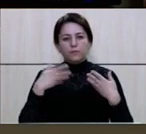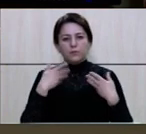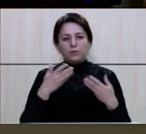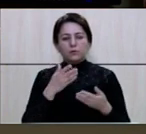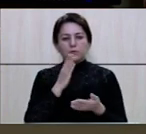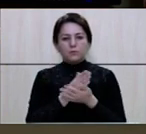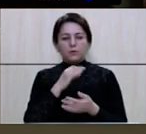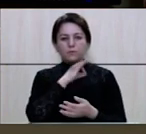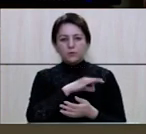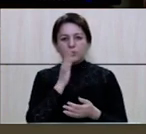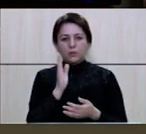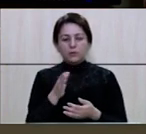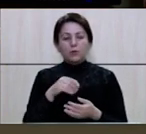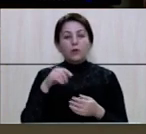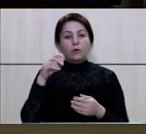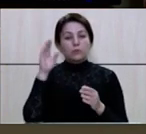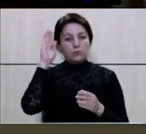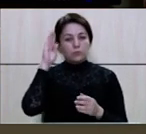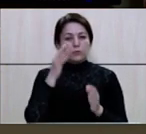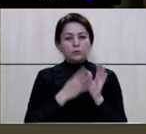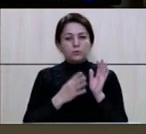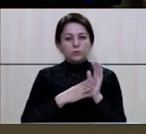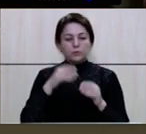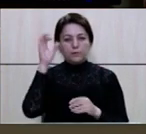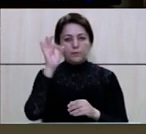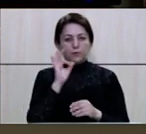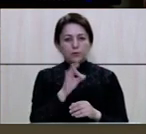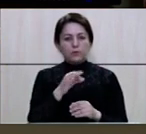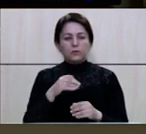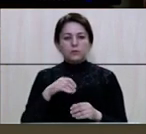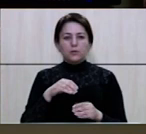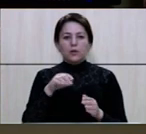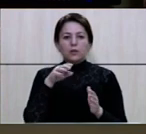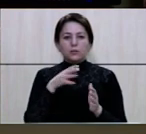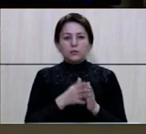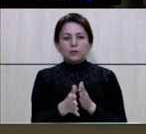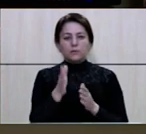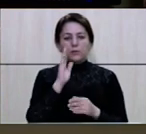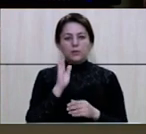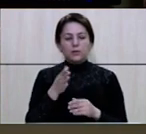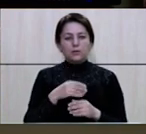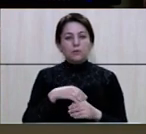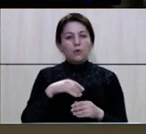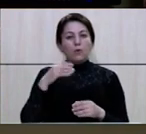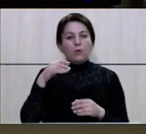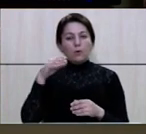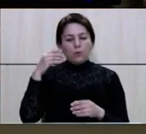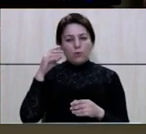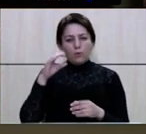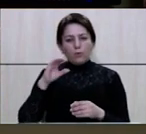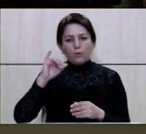uning suvining 90% sarflanadi. O'rta Osiyo daryolari ichida eng ko'p